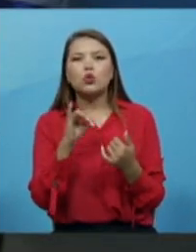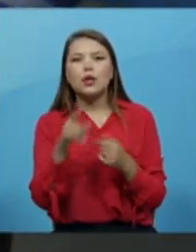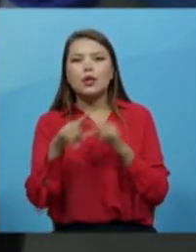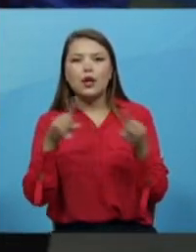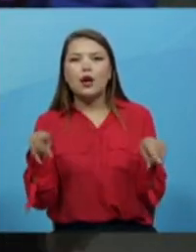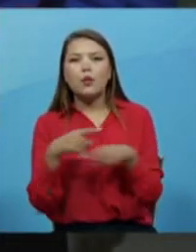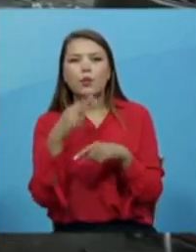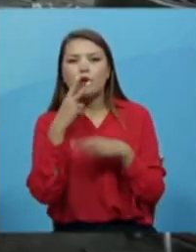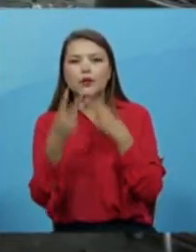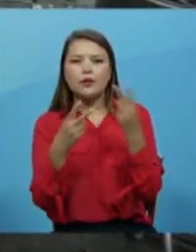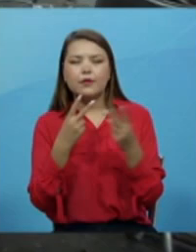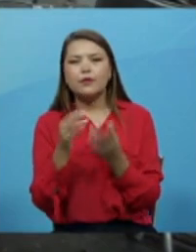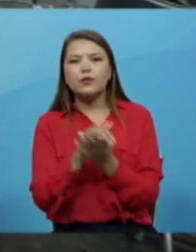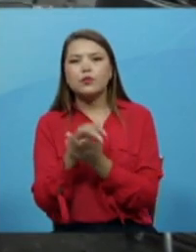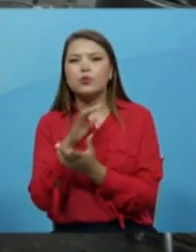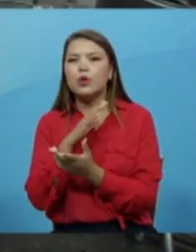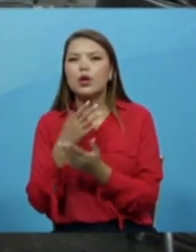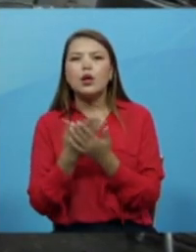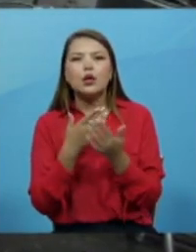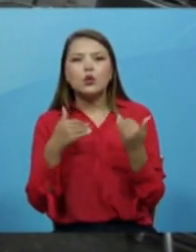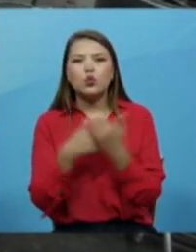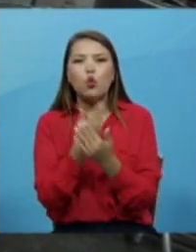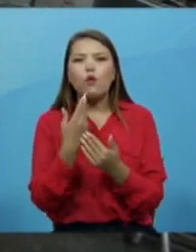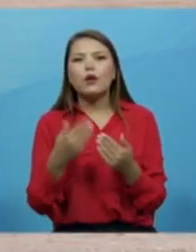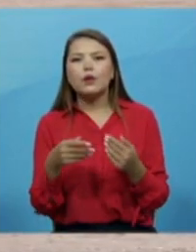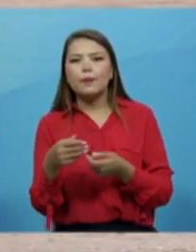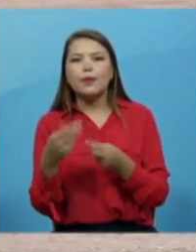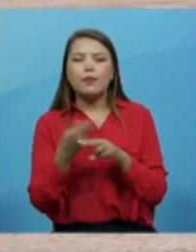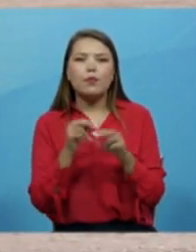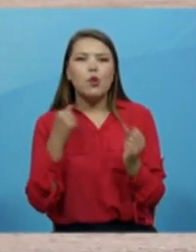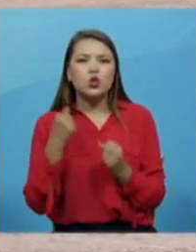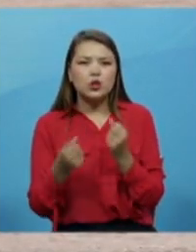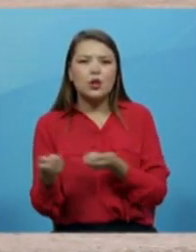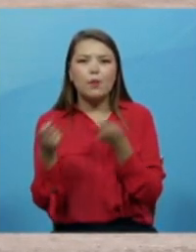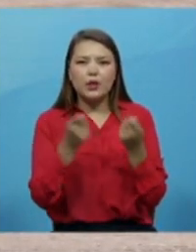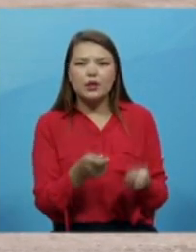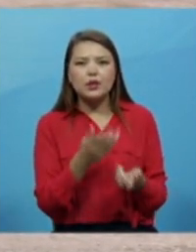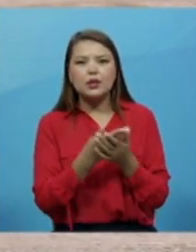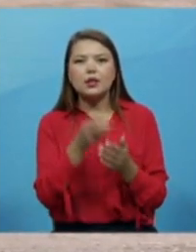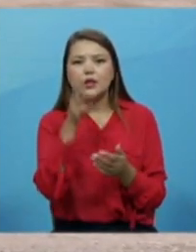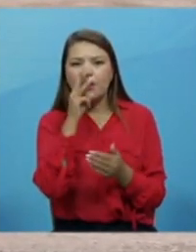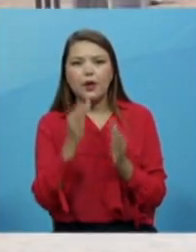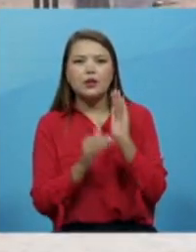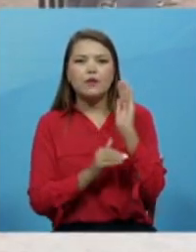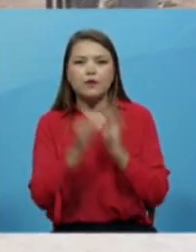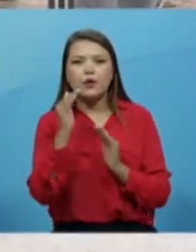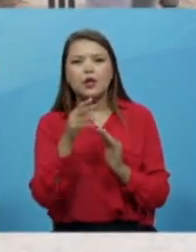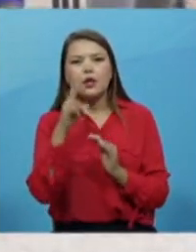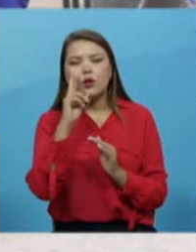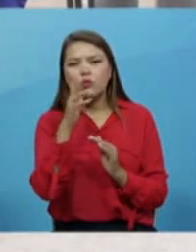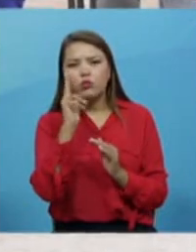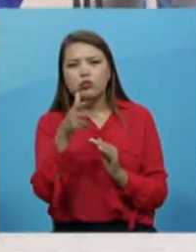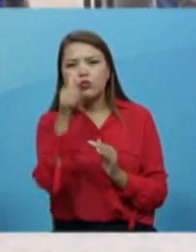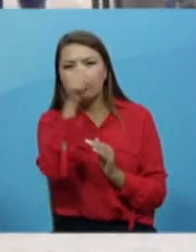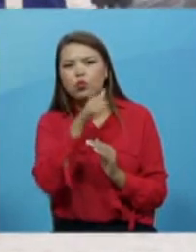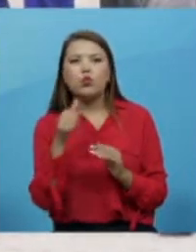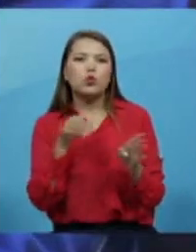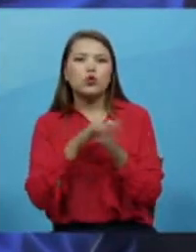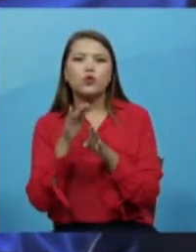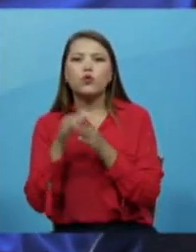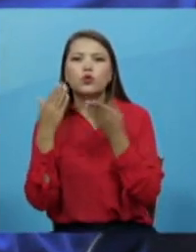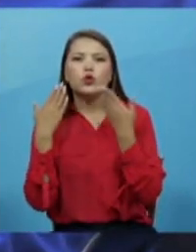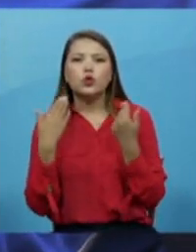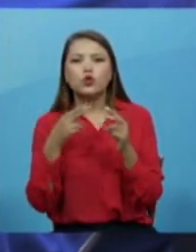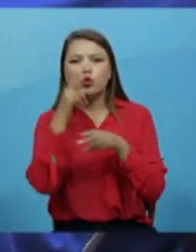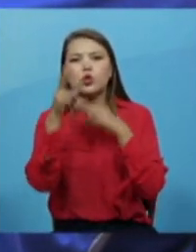бүгінгі әлеуетімен танысты. Жұмысшылар жаңа техникалар алу, жалақы көтеру сынды талаптарының бірнеше жылдан бері орындалмай келе жатқанын жеткізді.